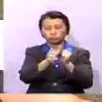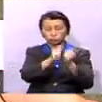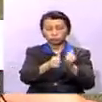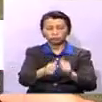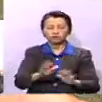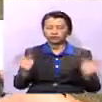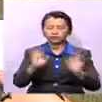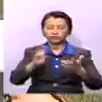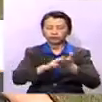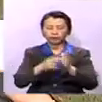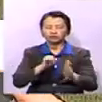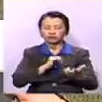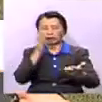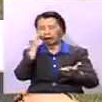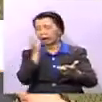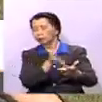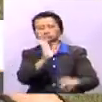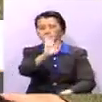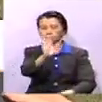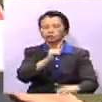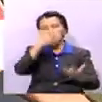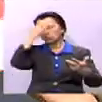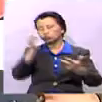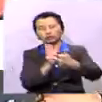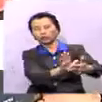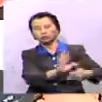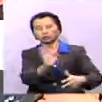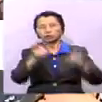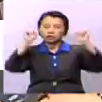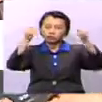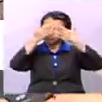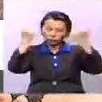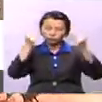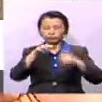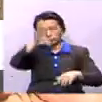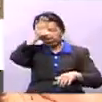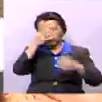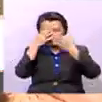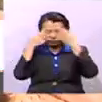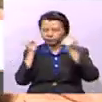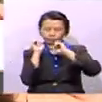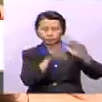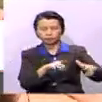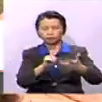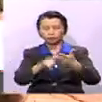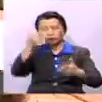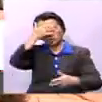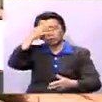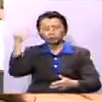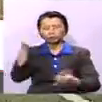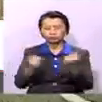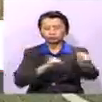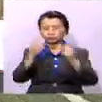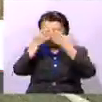Tidak bermaksud bahawa saya abaikan dan saya kata lupakan saja angkat berat, lupakan saja takraw, lupakan saja pada